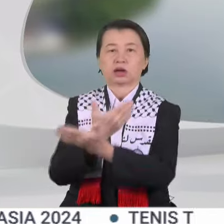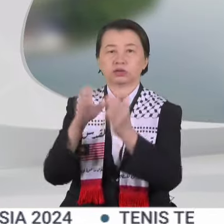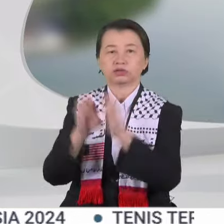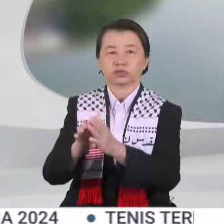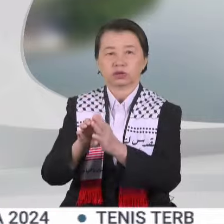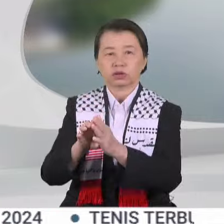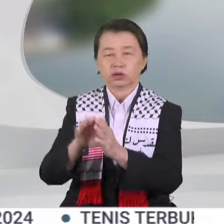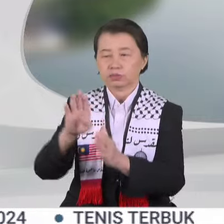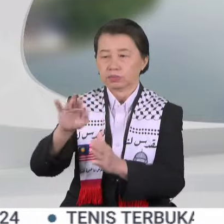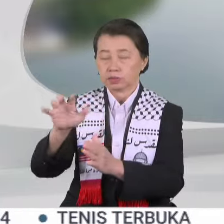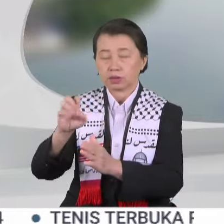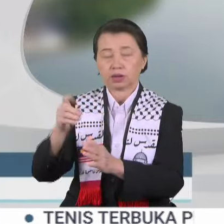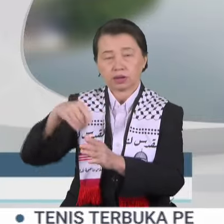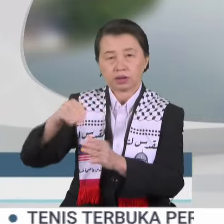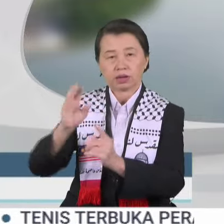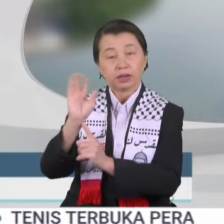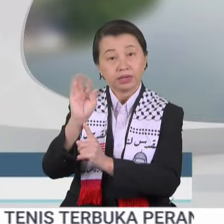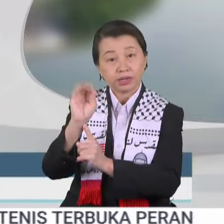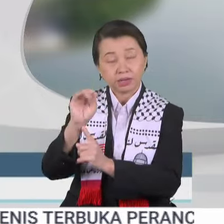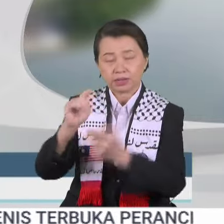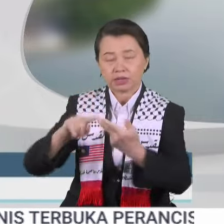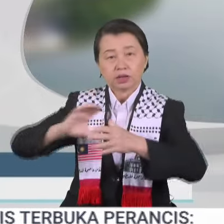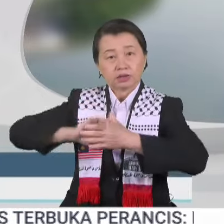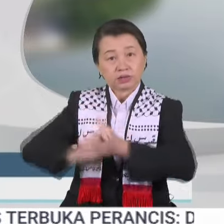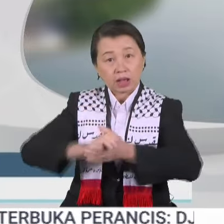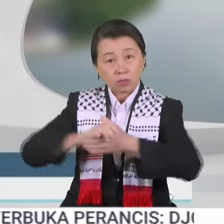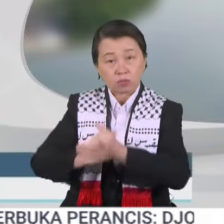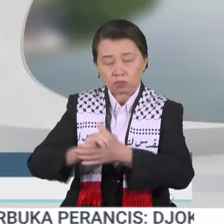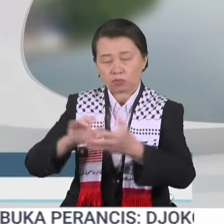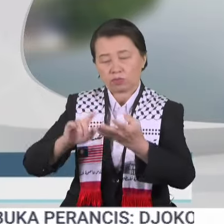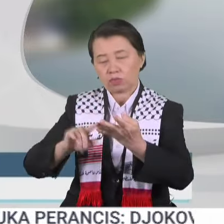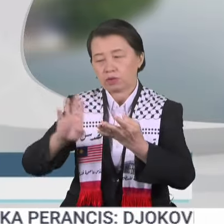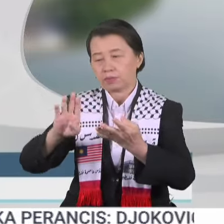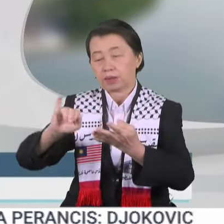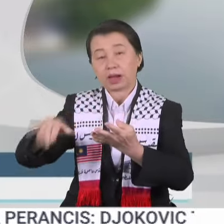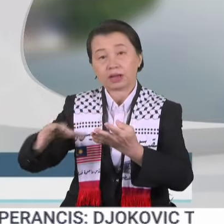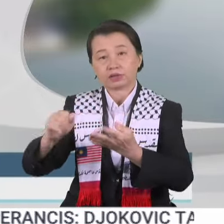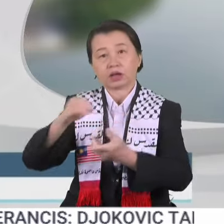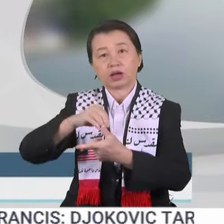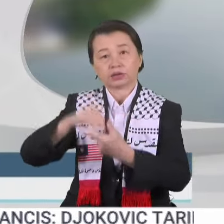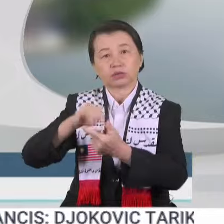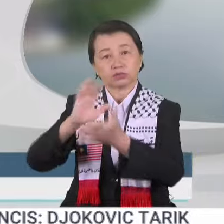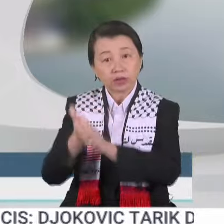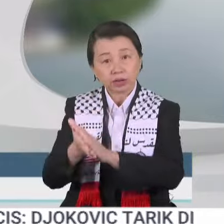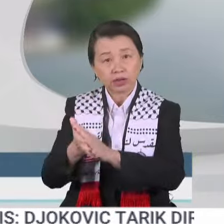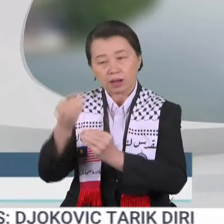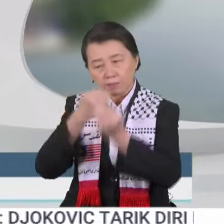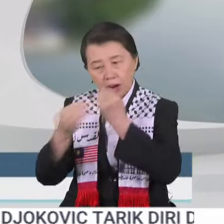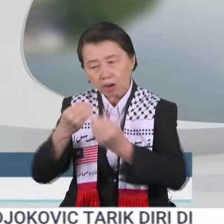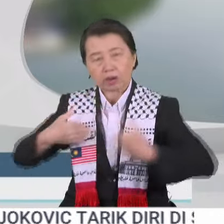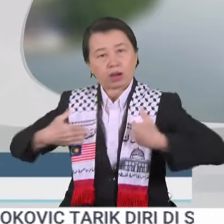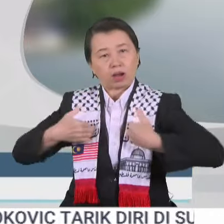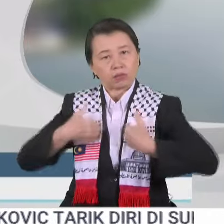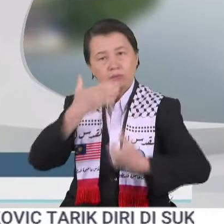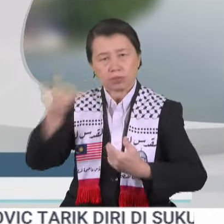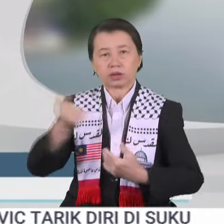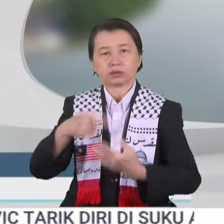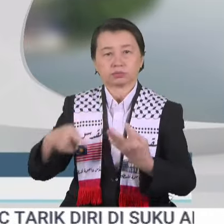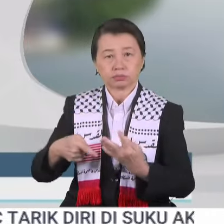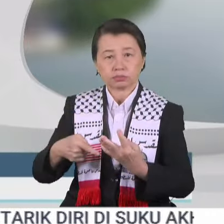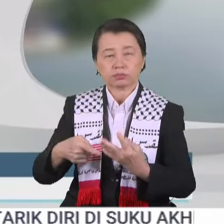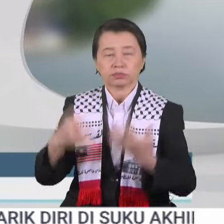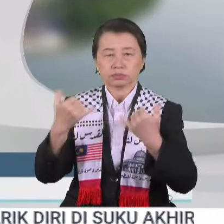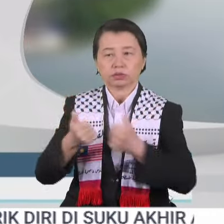seperti biodiesel, lilin, sabun, baja ataupun makanan haiwan. Ikuti tinjauan Alicia Ornella Michael